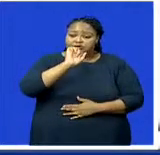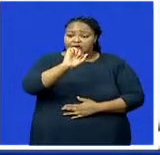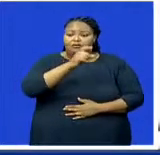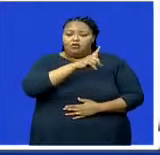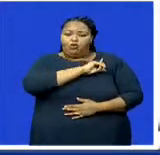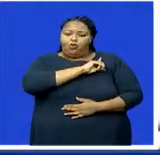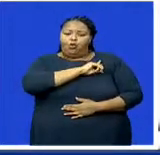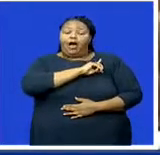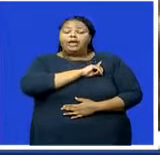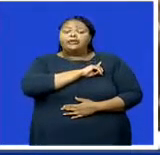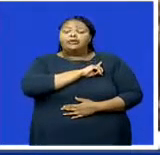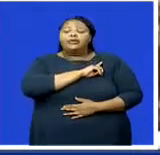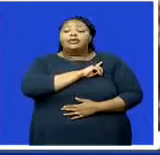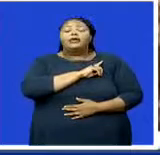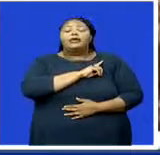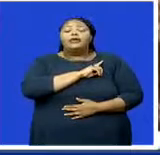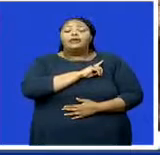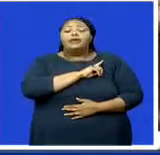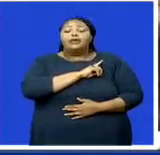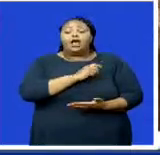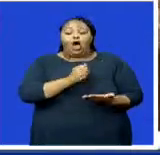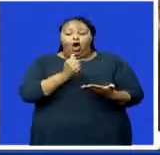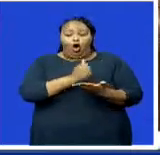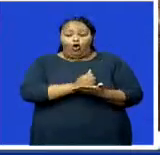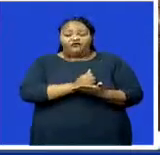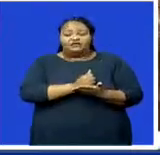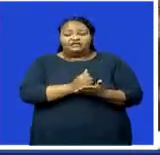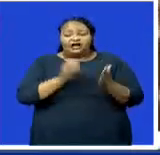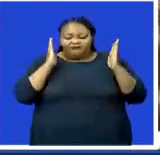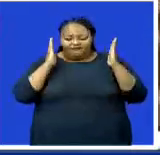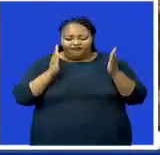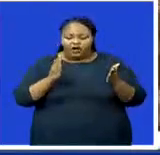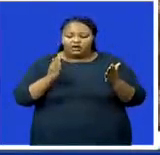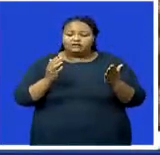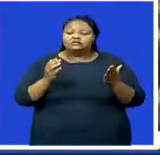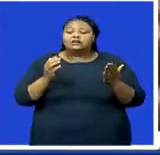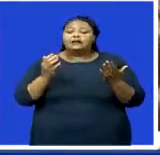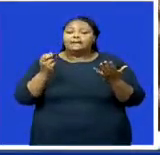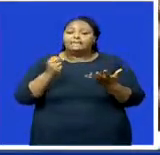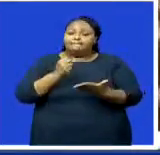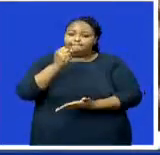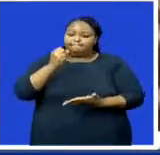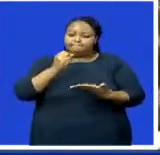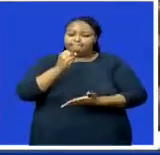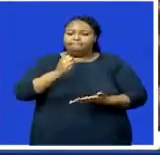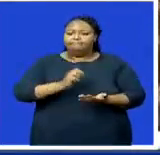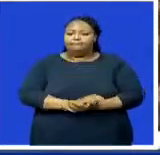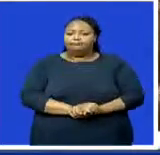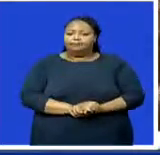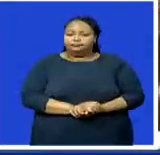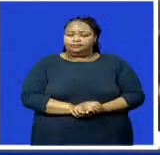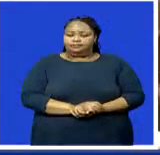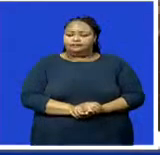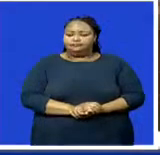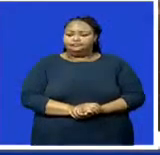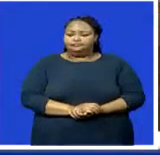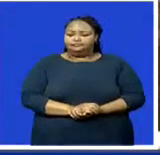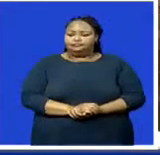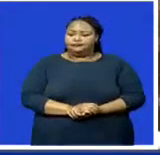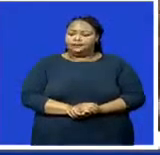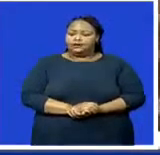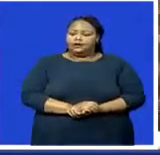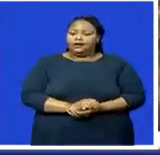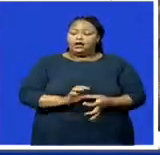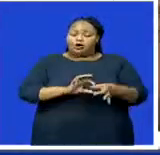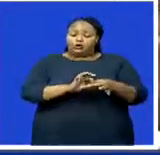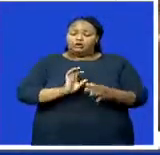ikakhulukadi ngemphakathi kuleli viki lesitawulithatha nhlenyelo fund nenkampani yakaSetco batawube bafundzisa phinze banika abalimi